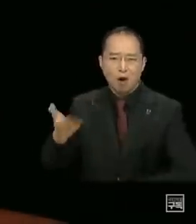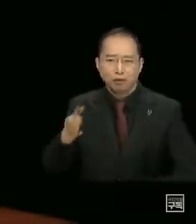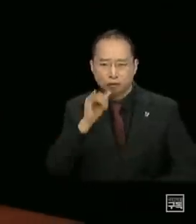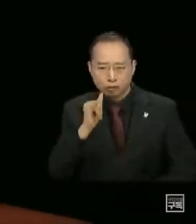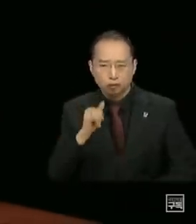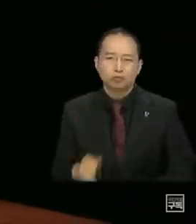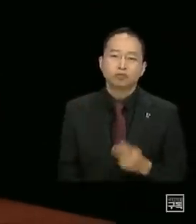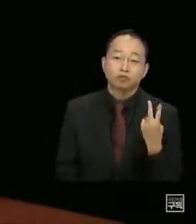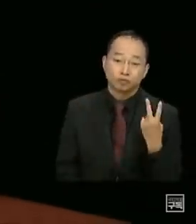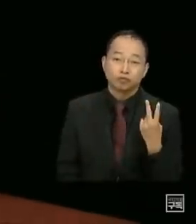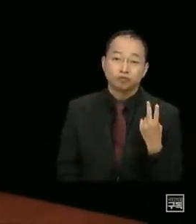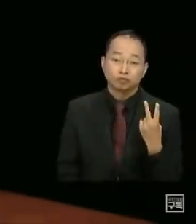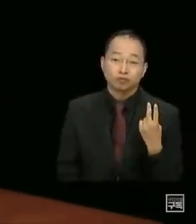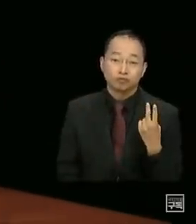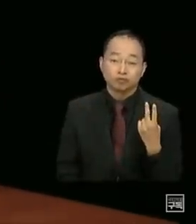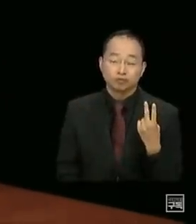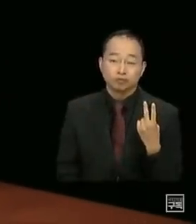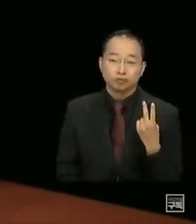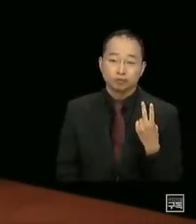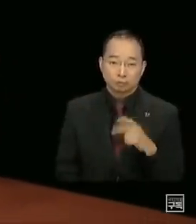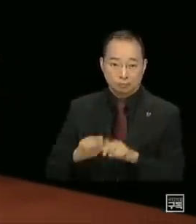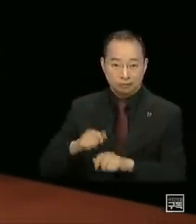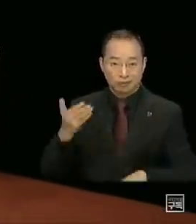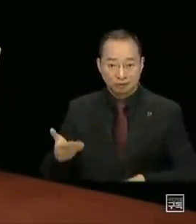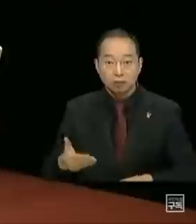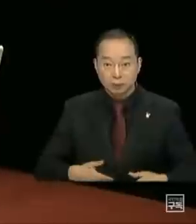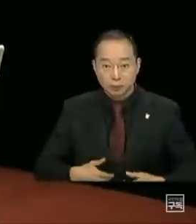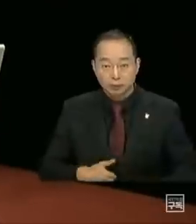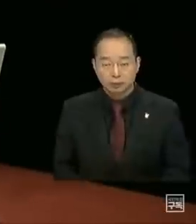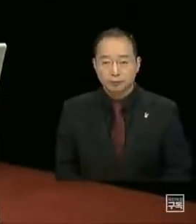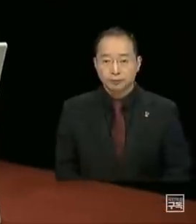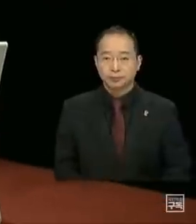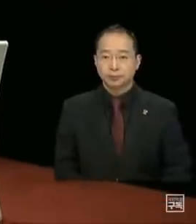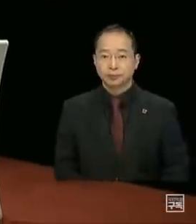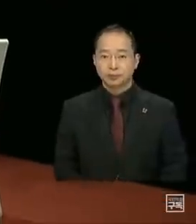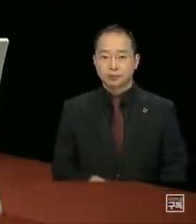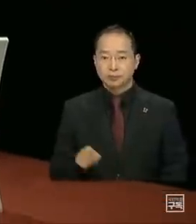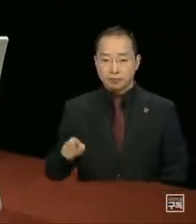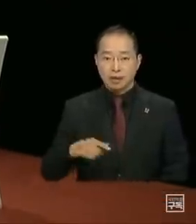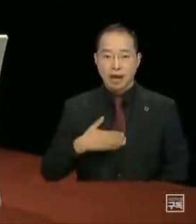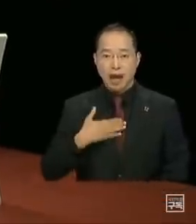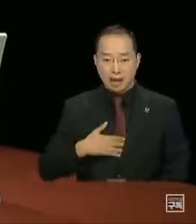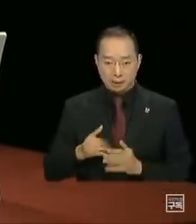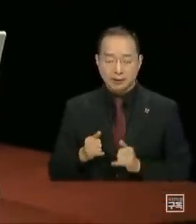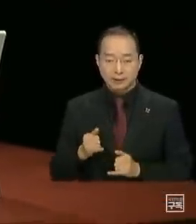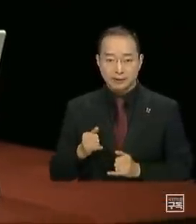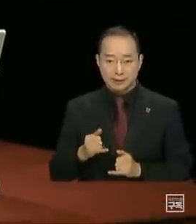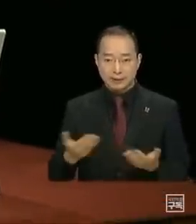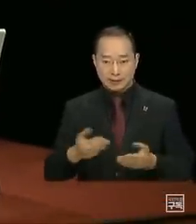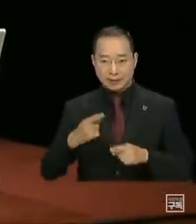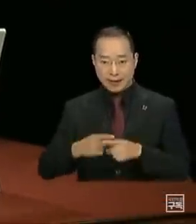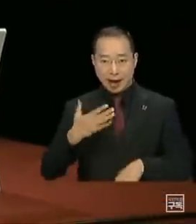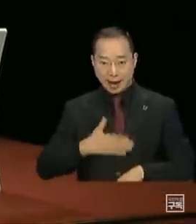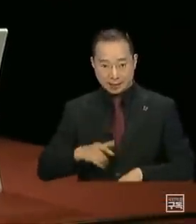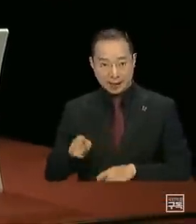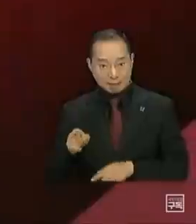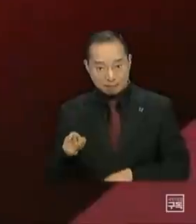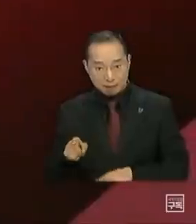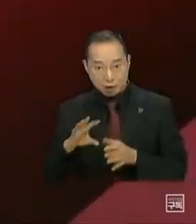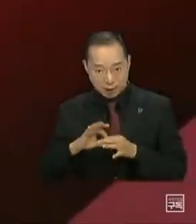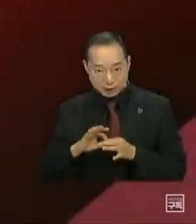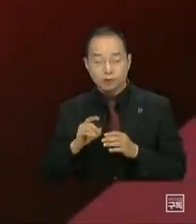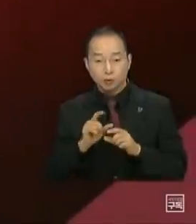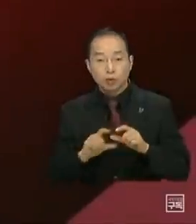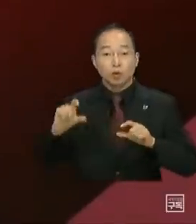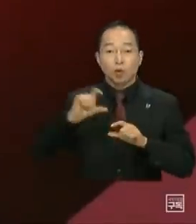있고 그런 문제가 되겠죠. 네, 측근 관리까지는 범위를 넓히셨는데 혹시 또 범위를 넓혀서